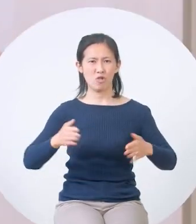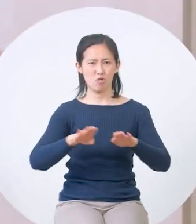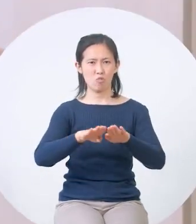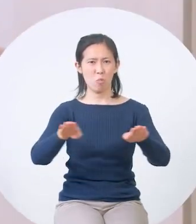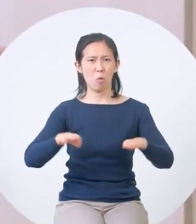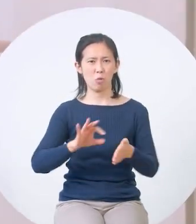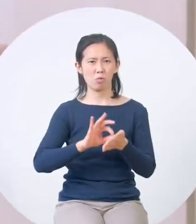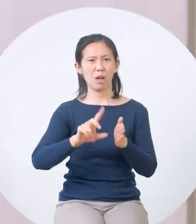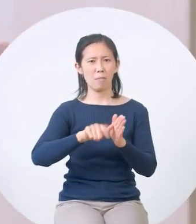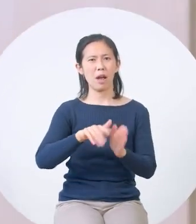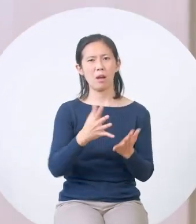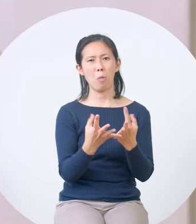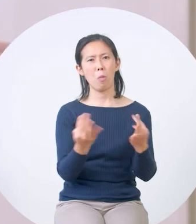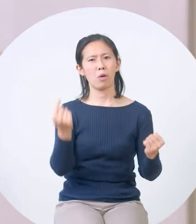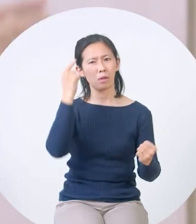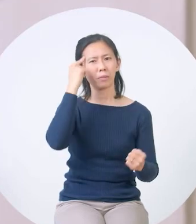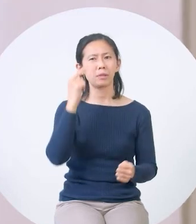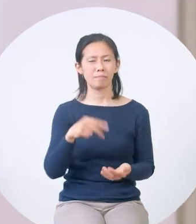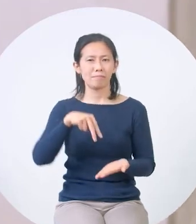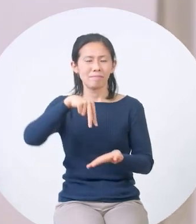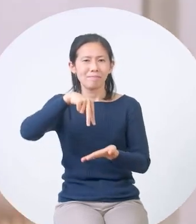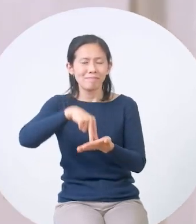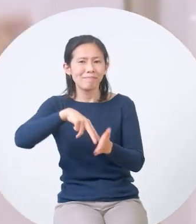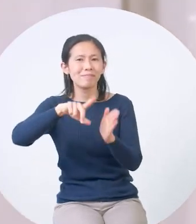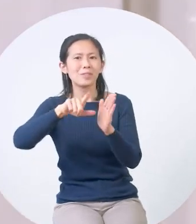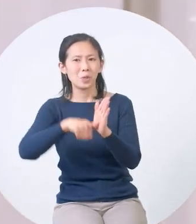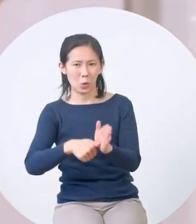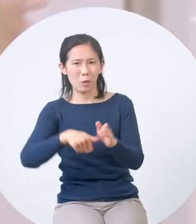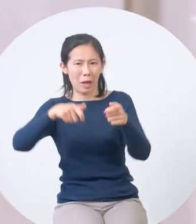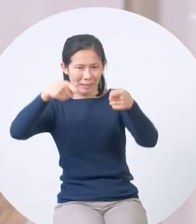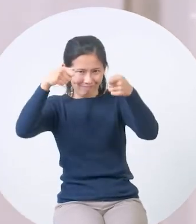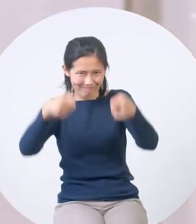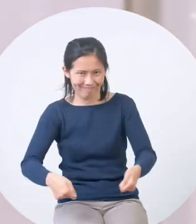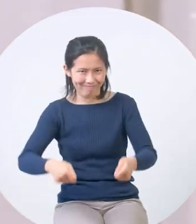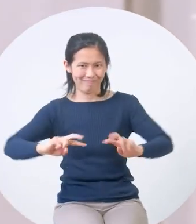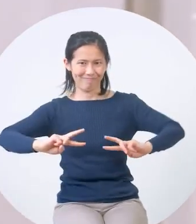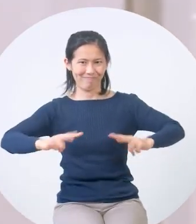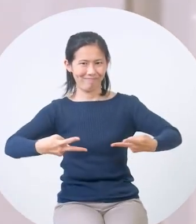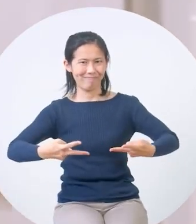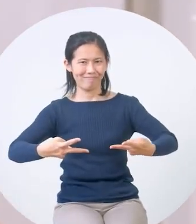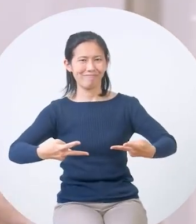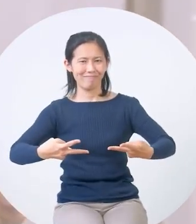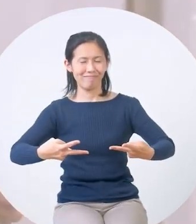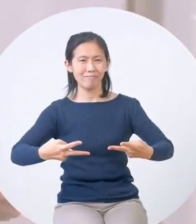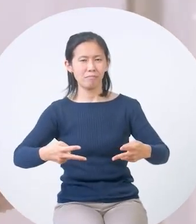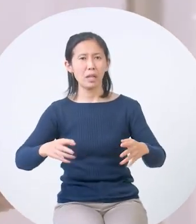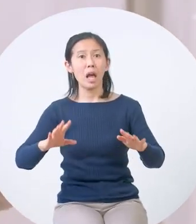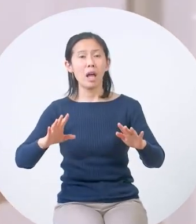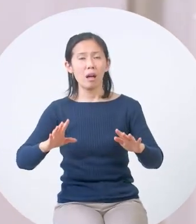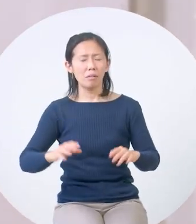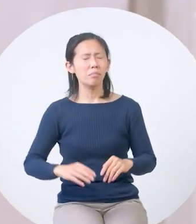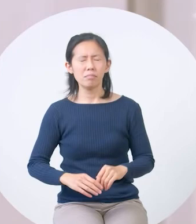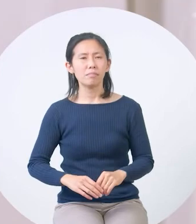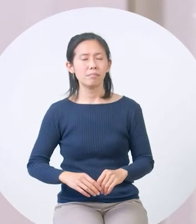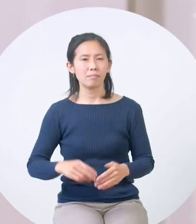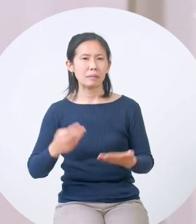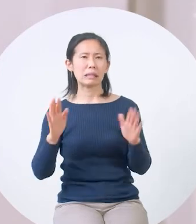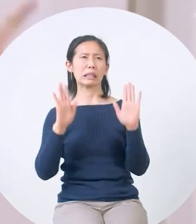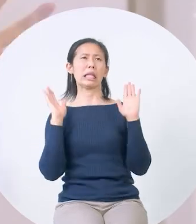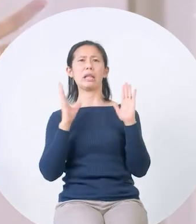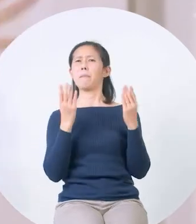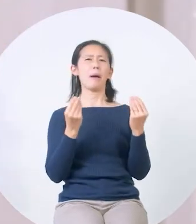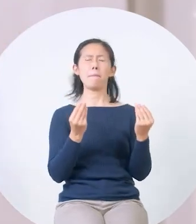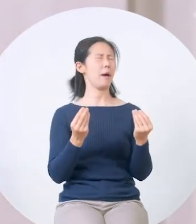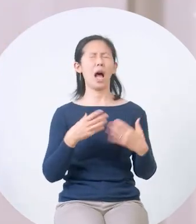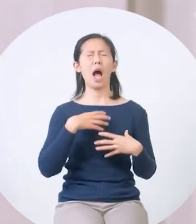するようになった子供の時はあそこでおむつ替え、履くパンツ型のおむつ替えはあそこじゃないと逆に